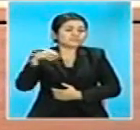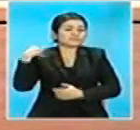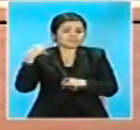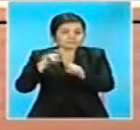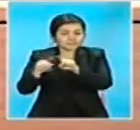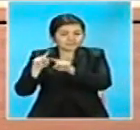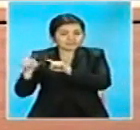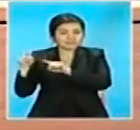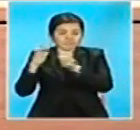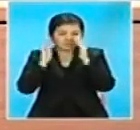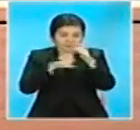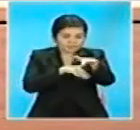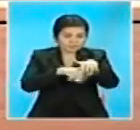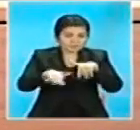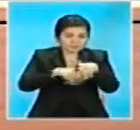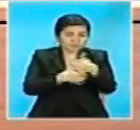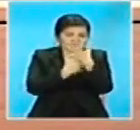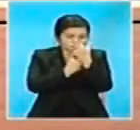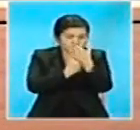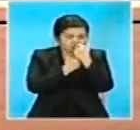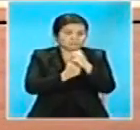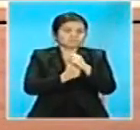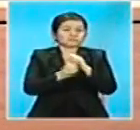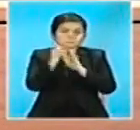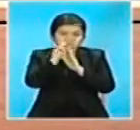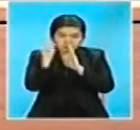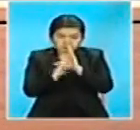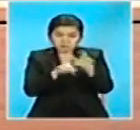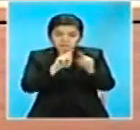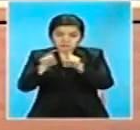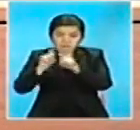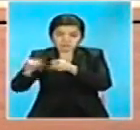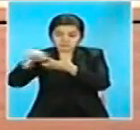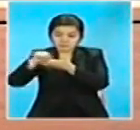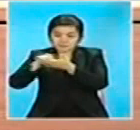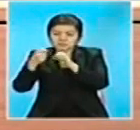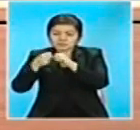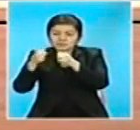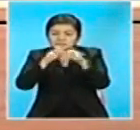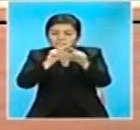แก้ไขปัญหาในเรื่องของกฎหมายของเราเนี่ยตลอดเวลา